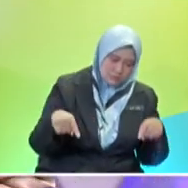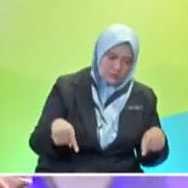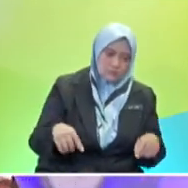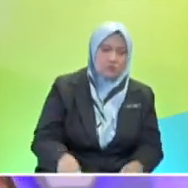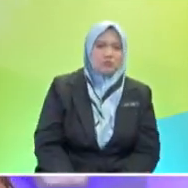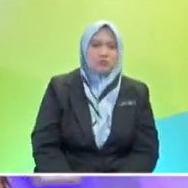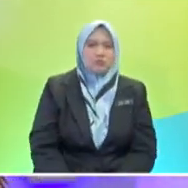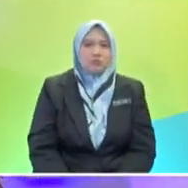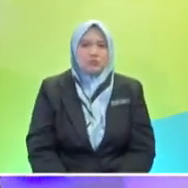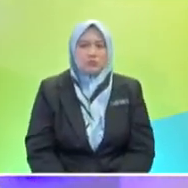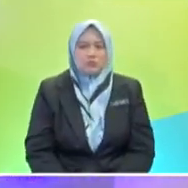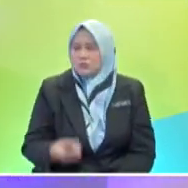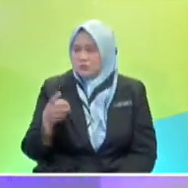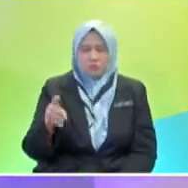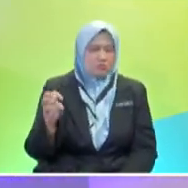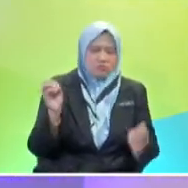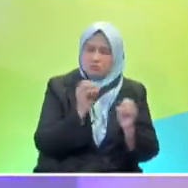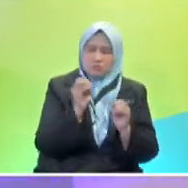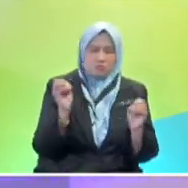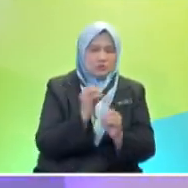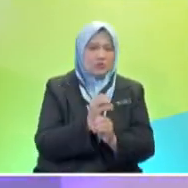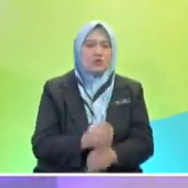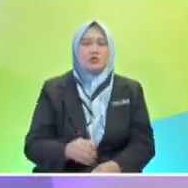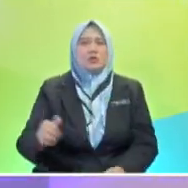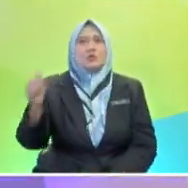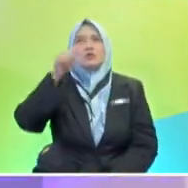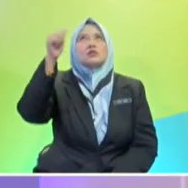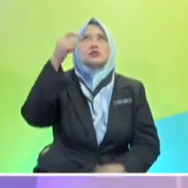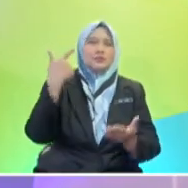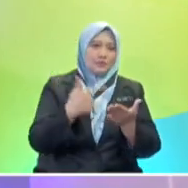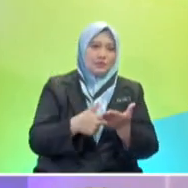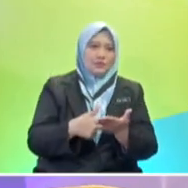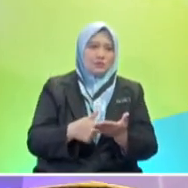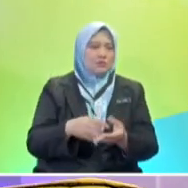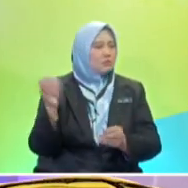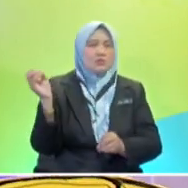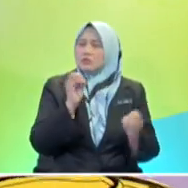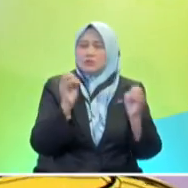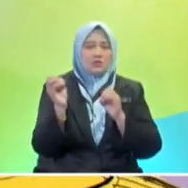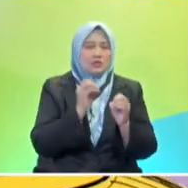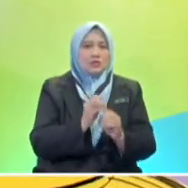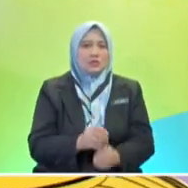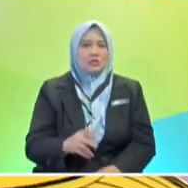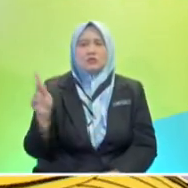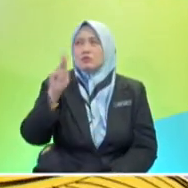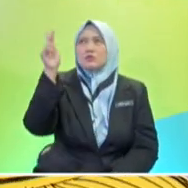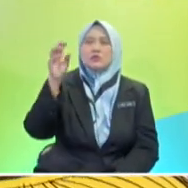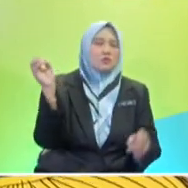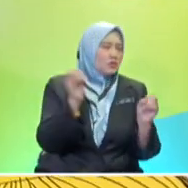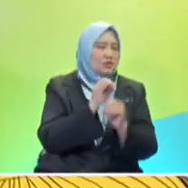corobong tidak berasap lagi. Tiada berkepul, tiada